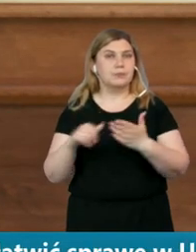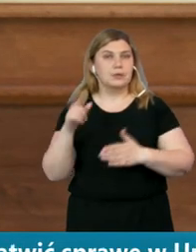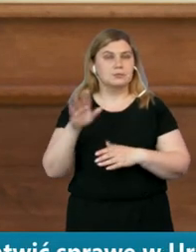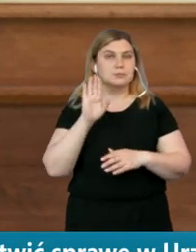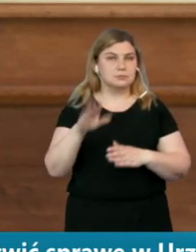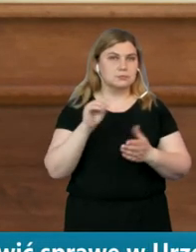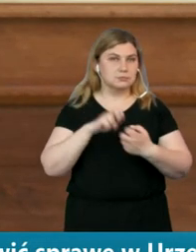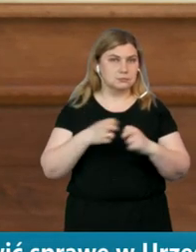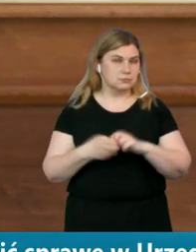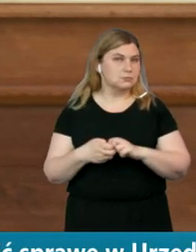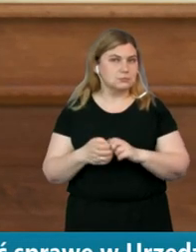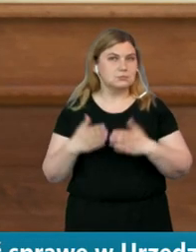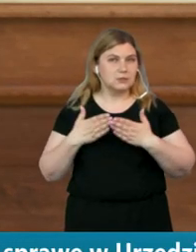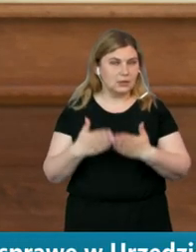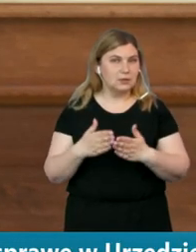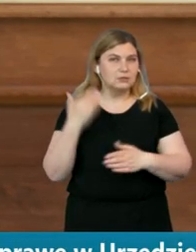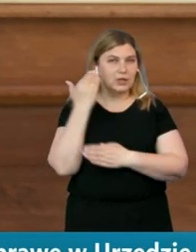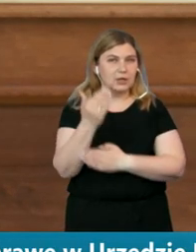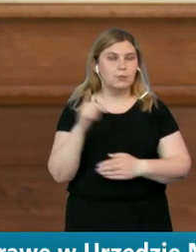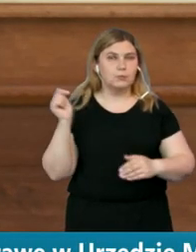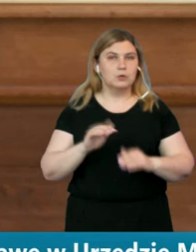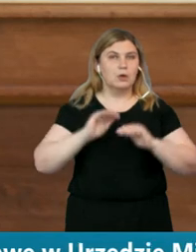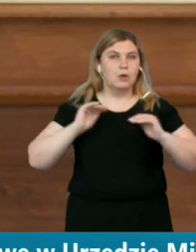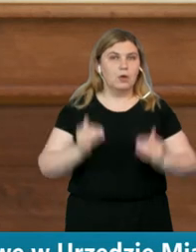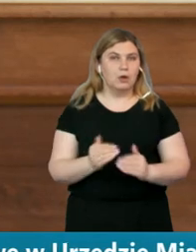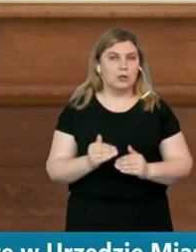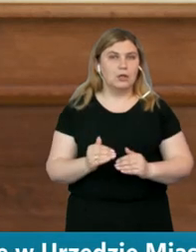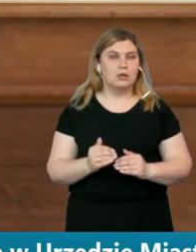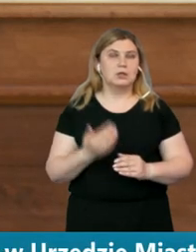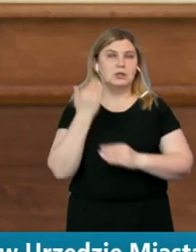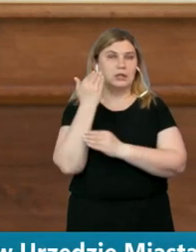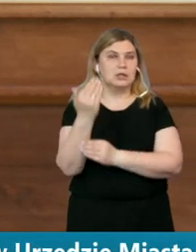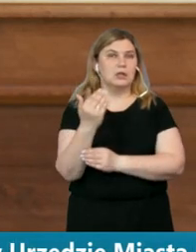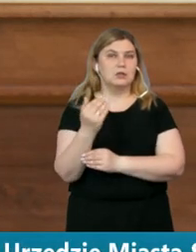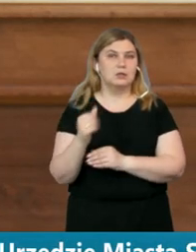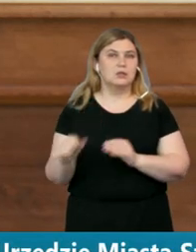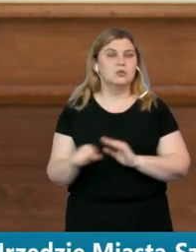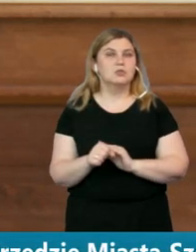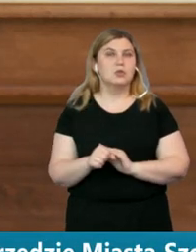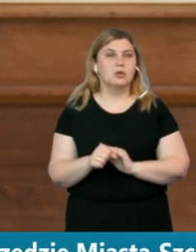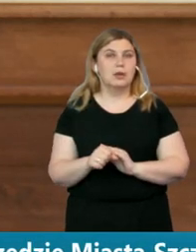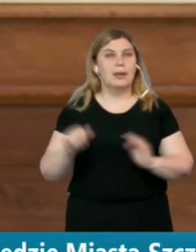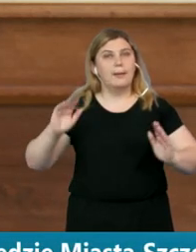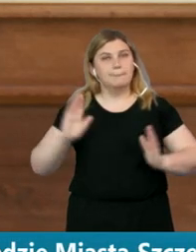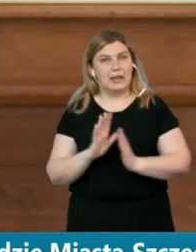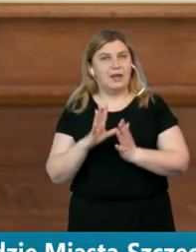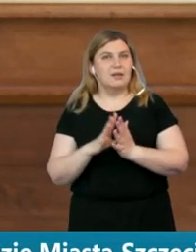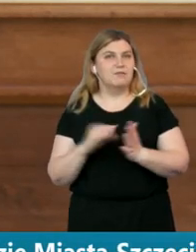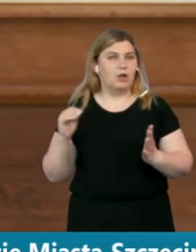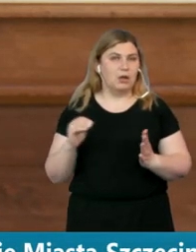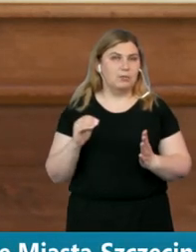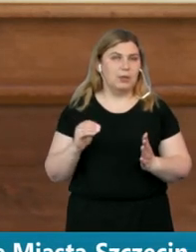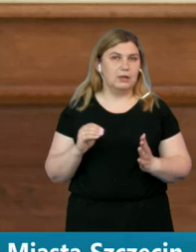poważne kłopoty, więc musieliśmy ograniczyć te regaty do takiej mniej formalnej